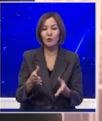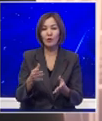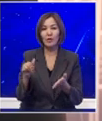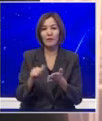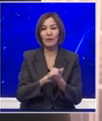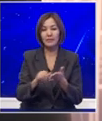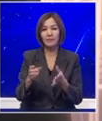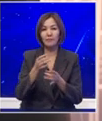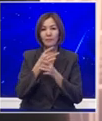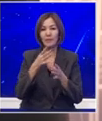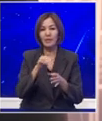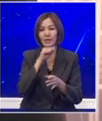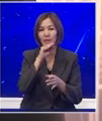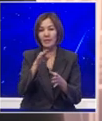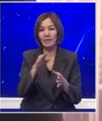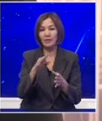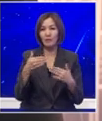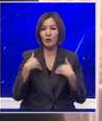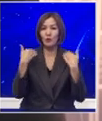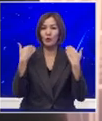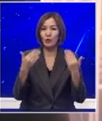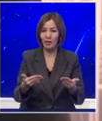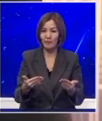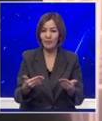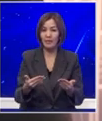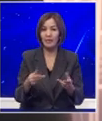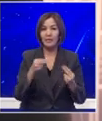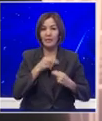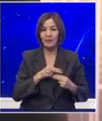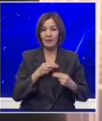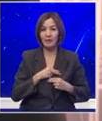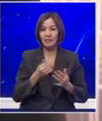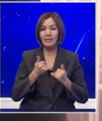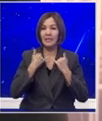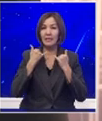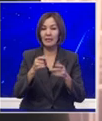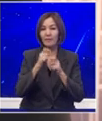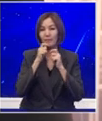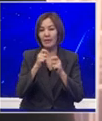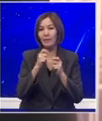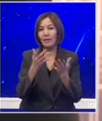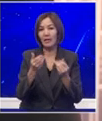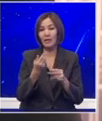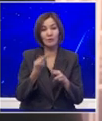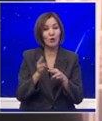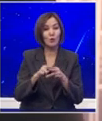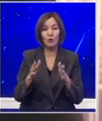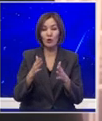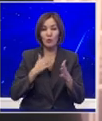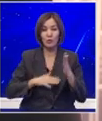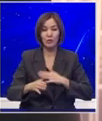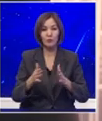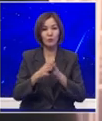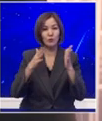Шын жүректен құттықтаймын. Біздің істеген еңбектерімізді елеп, ескеріп, осылай марапаттап жатқанына үлкен